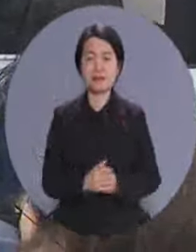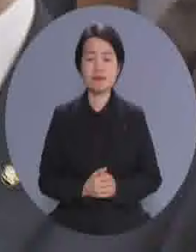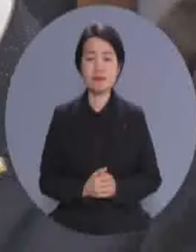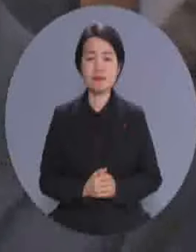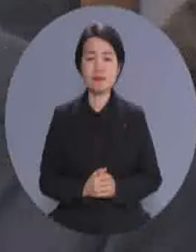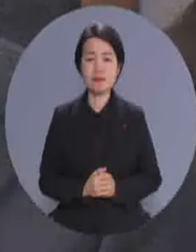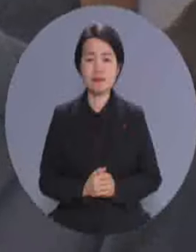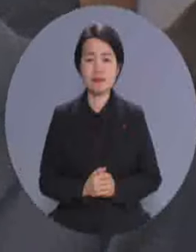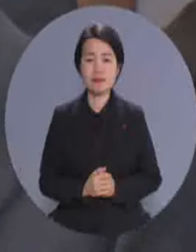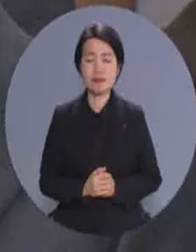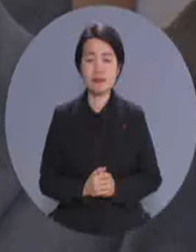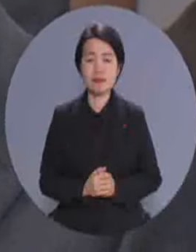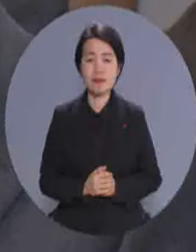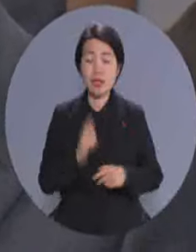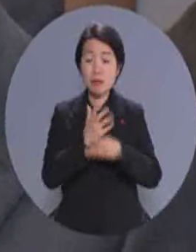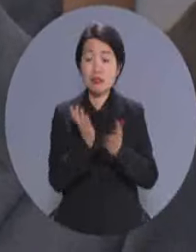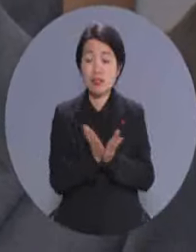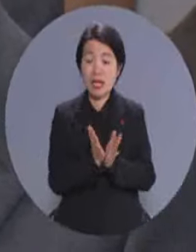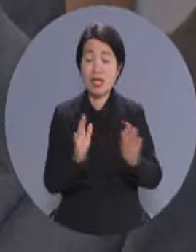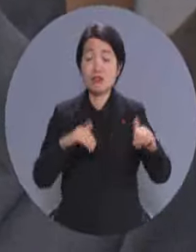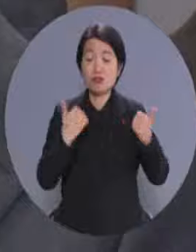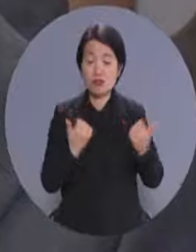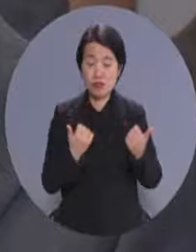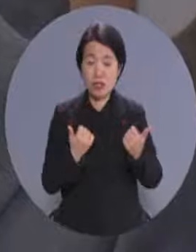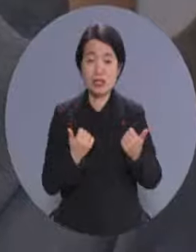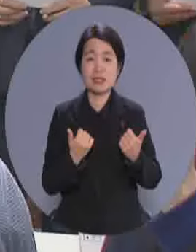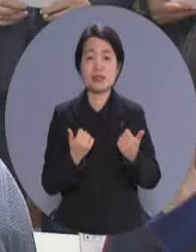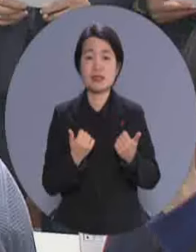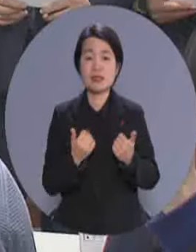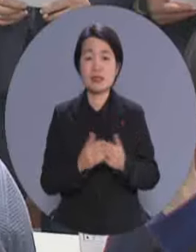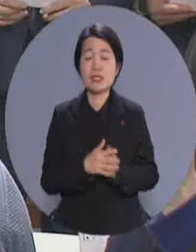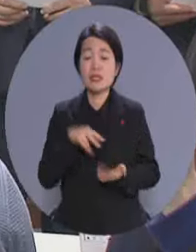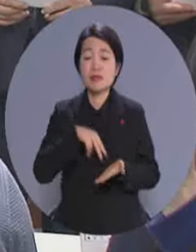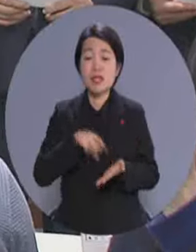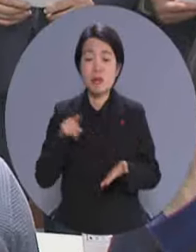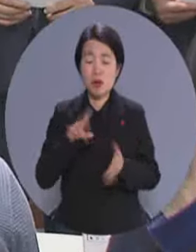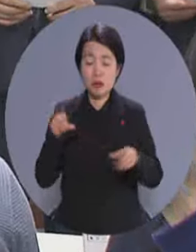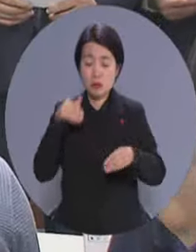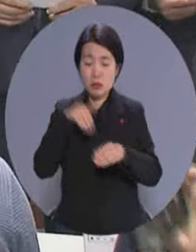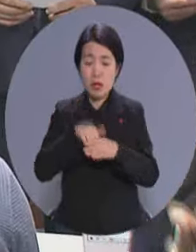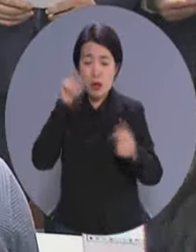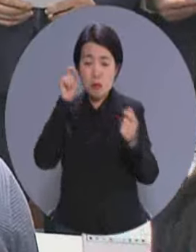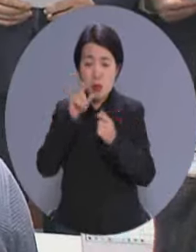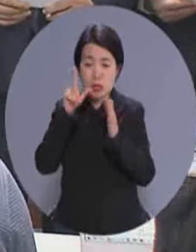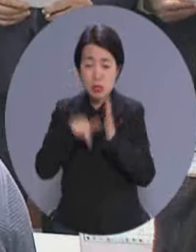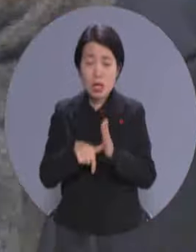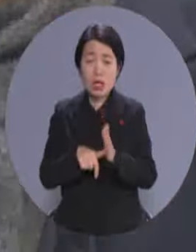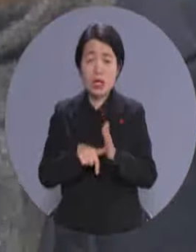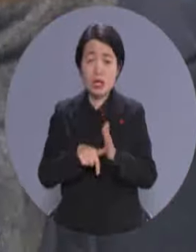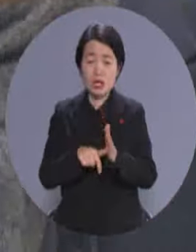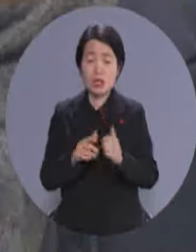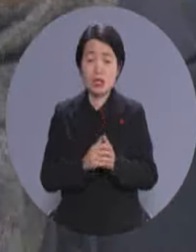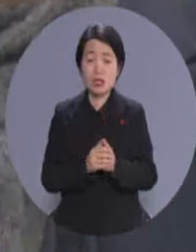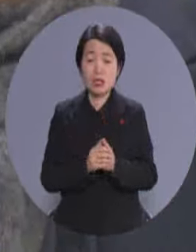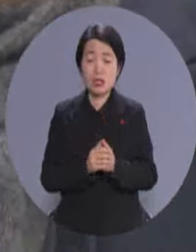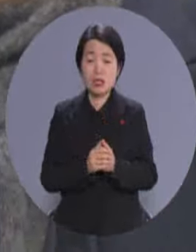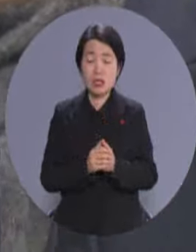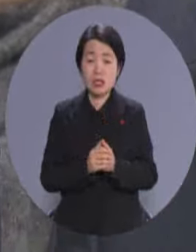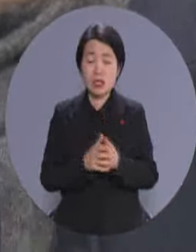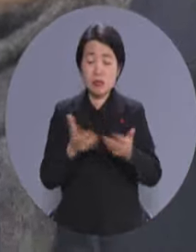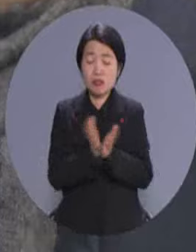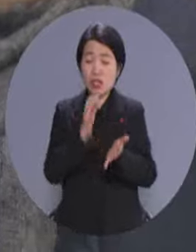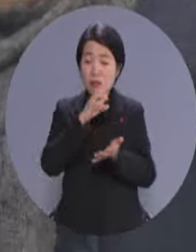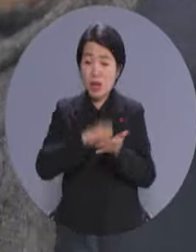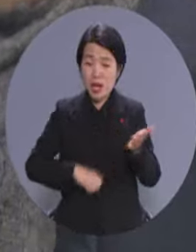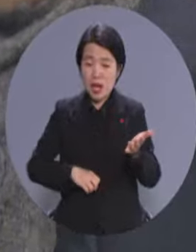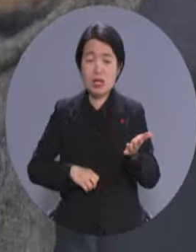반대한다! 민주당 지역 국회의원들과 당직자들은 총선을 앞둔 시점에 민주당의 분열은 윤석열 정권을 도와주는